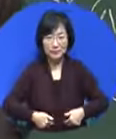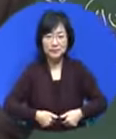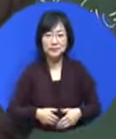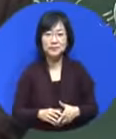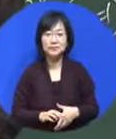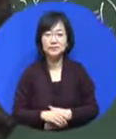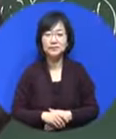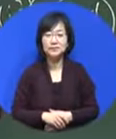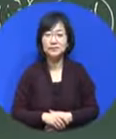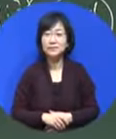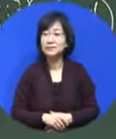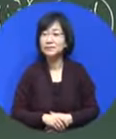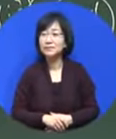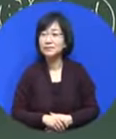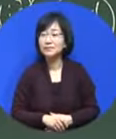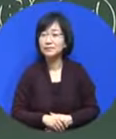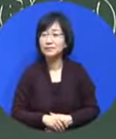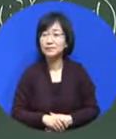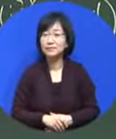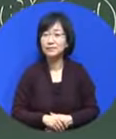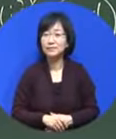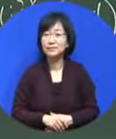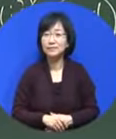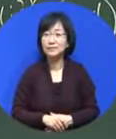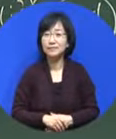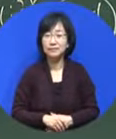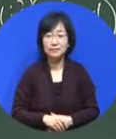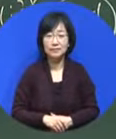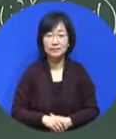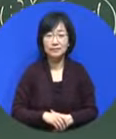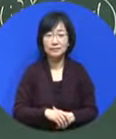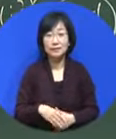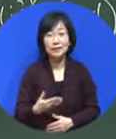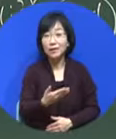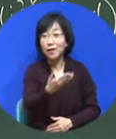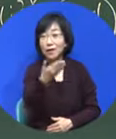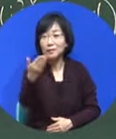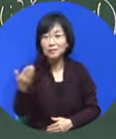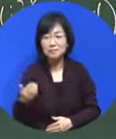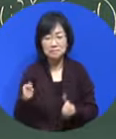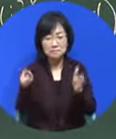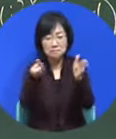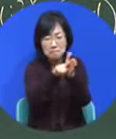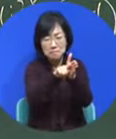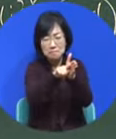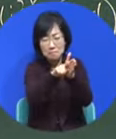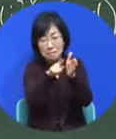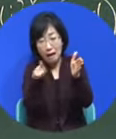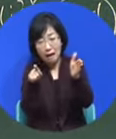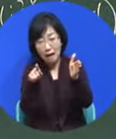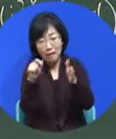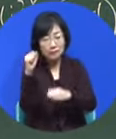돼요 여러분들도 조금 흔들릴 필요 없습니다 새